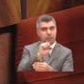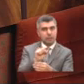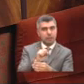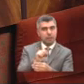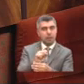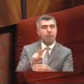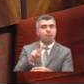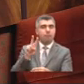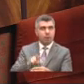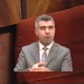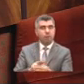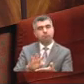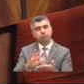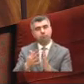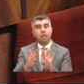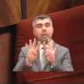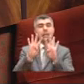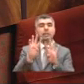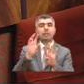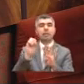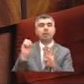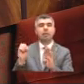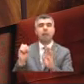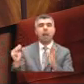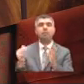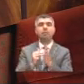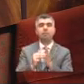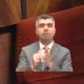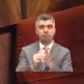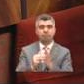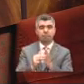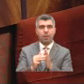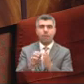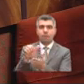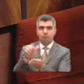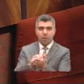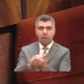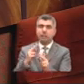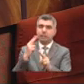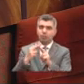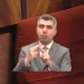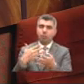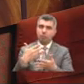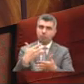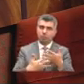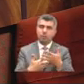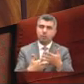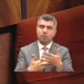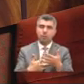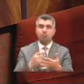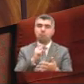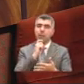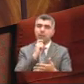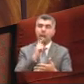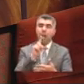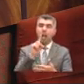الموثوقية عندنا تقريبا 800,000 فلاح اللي هو مسجل، وتقريبا 1,000 فلاح اللي شرعوا